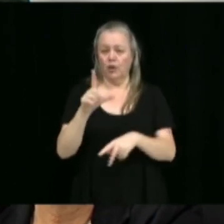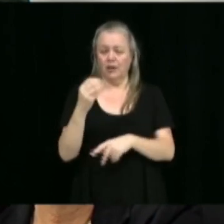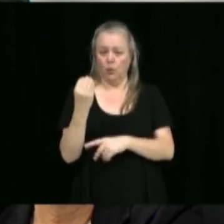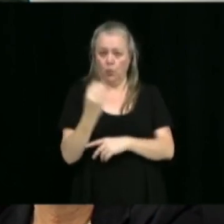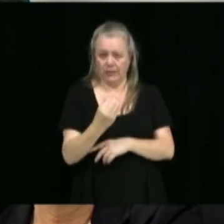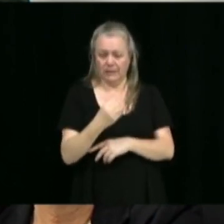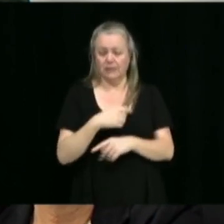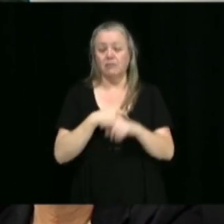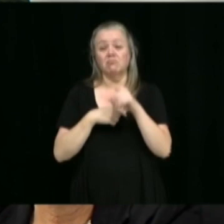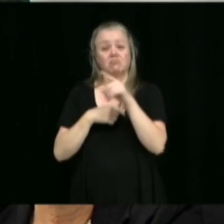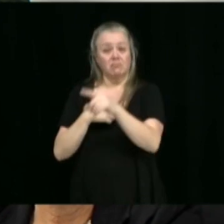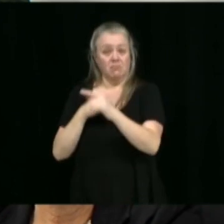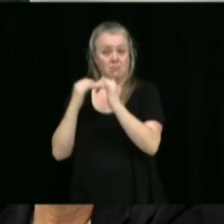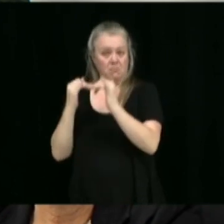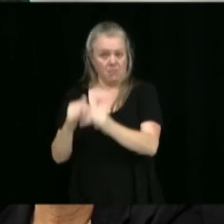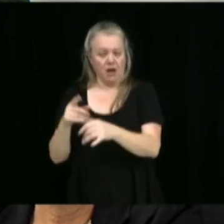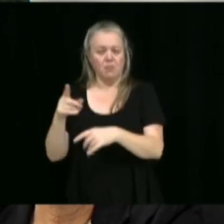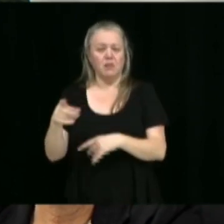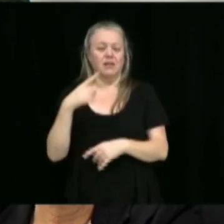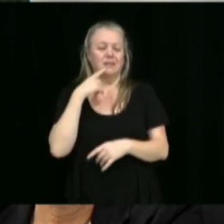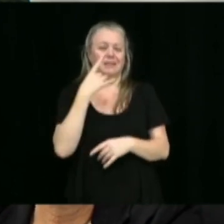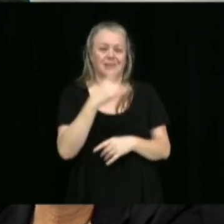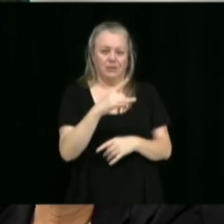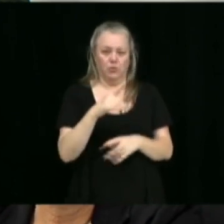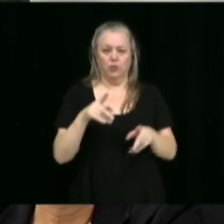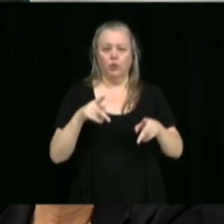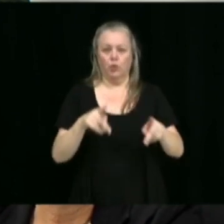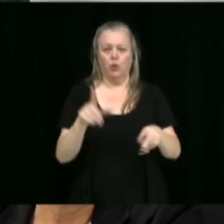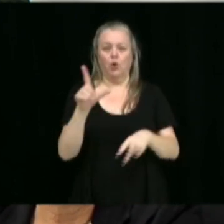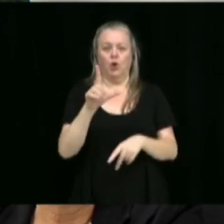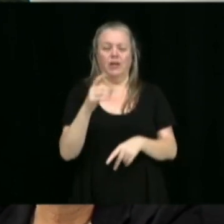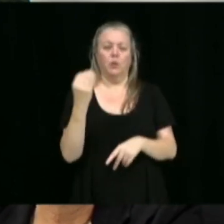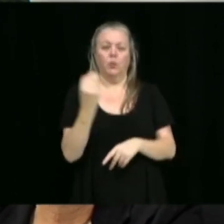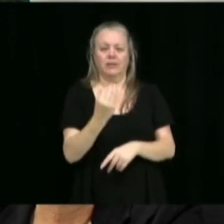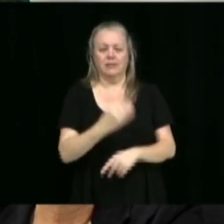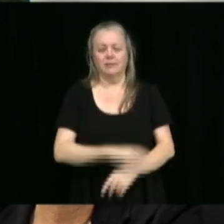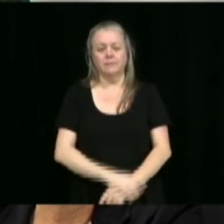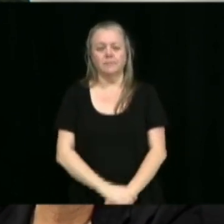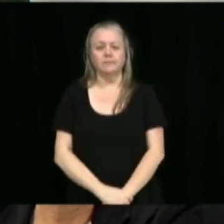fois de la Société du musée Laurier pour le 18 rue Laurier-Ouest.